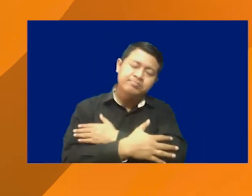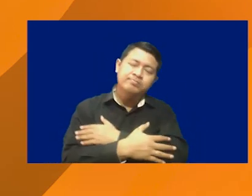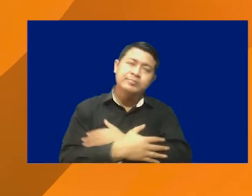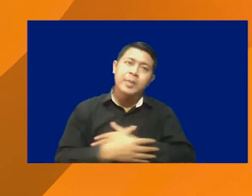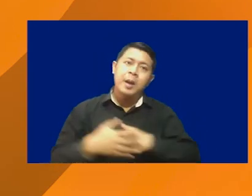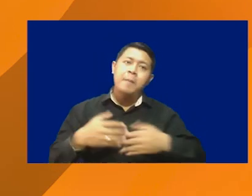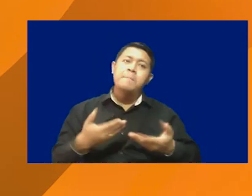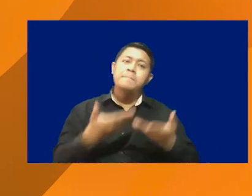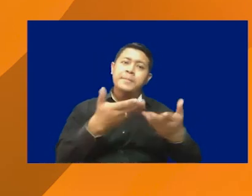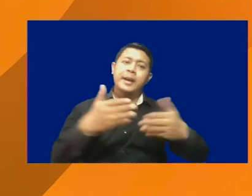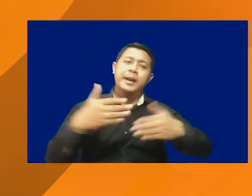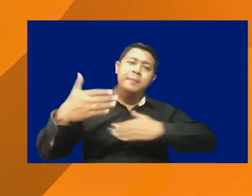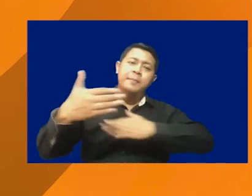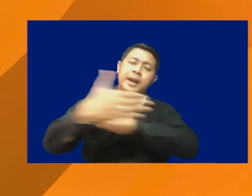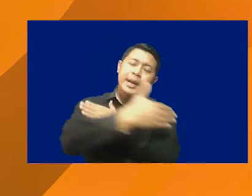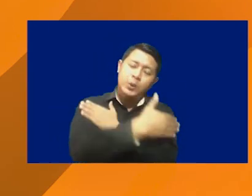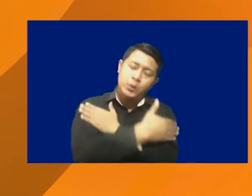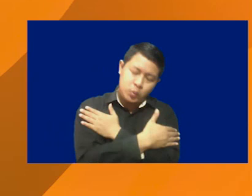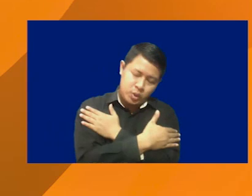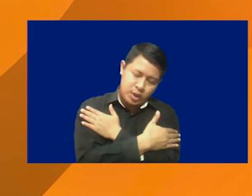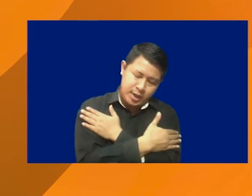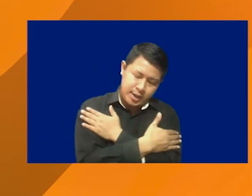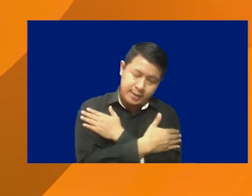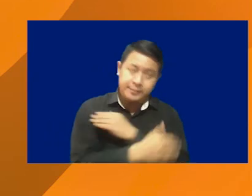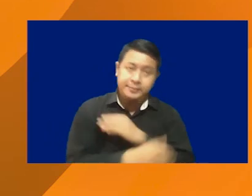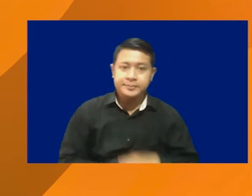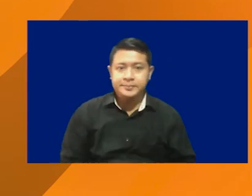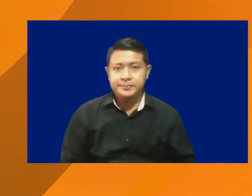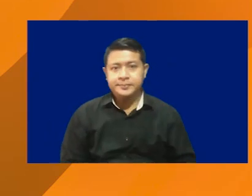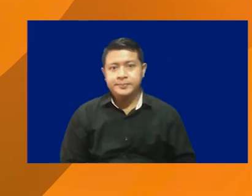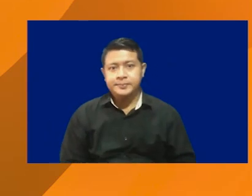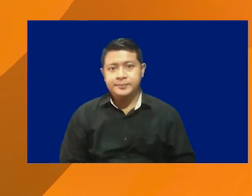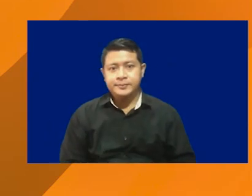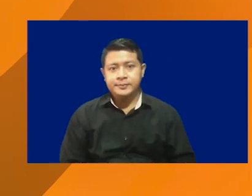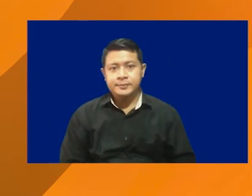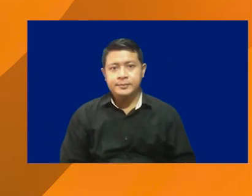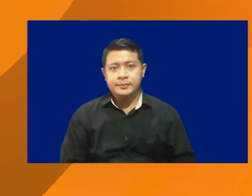afeksi, berilah kehangatan, berilah perlindungan.